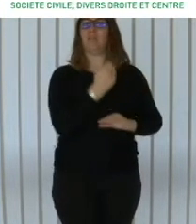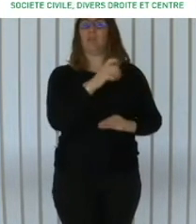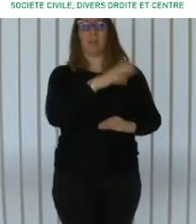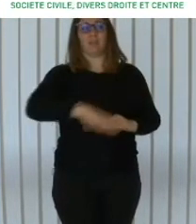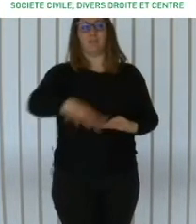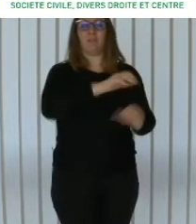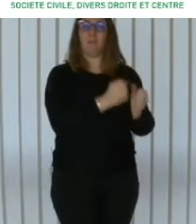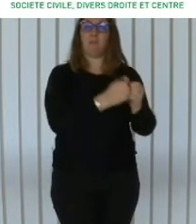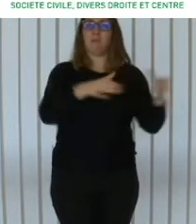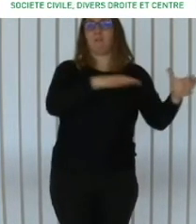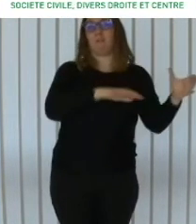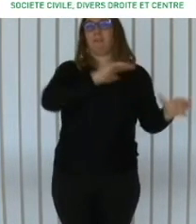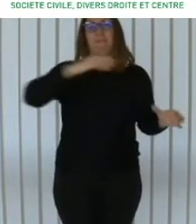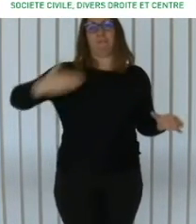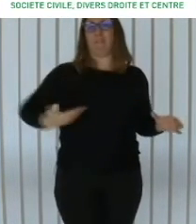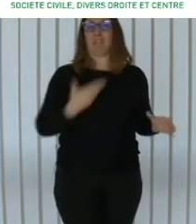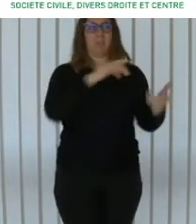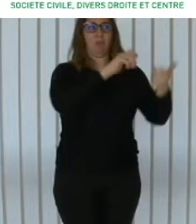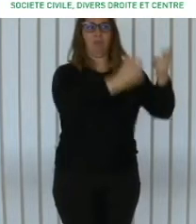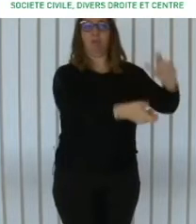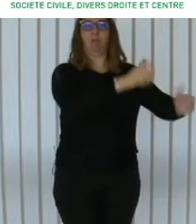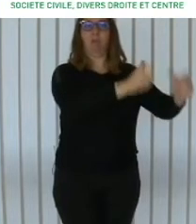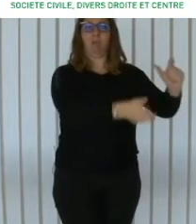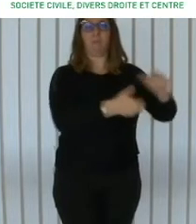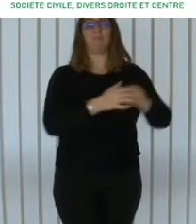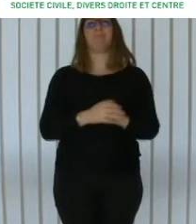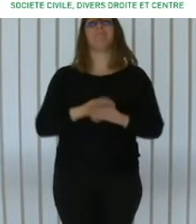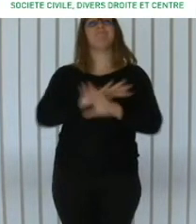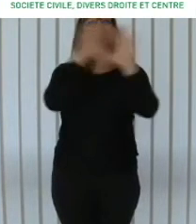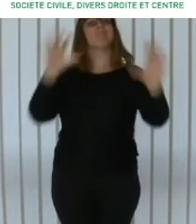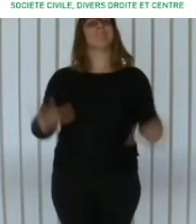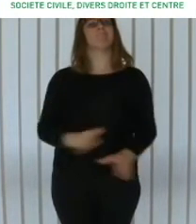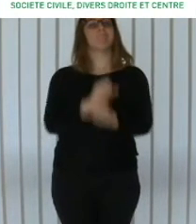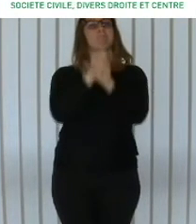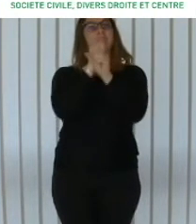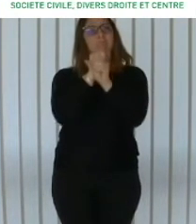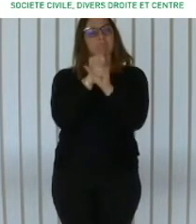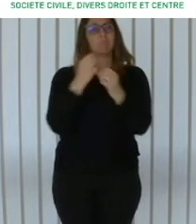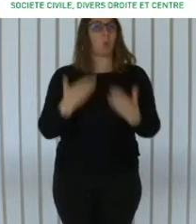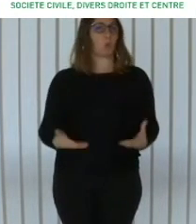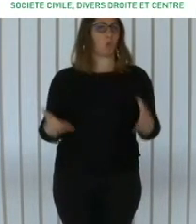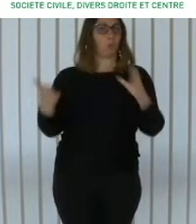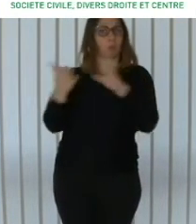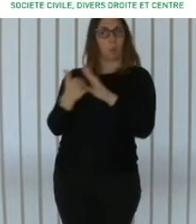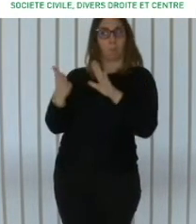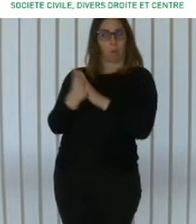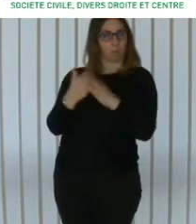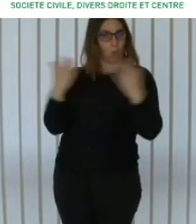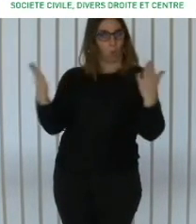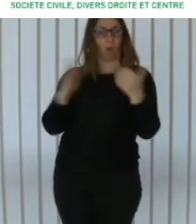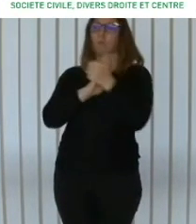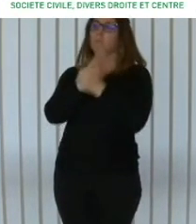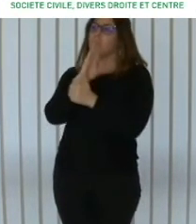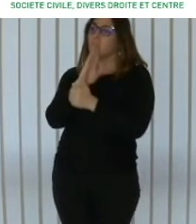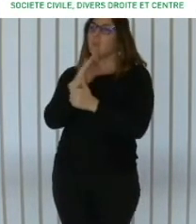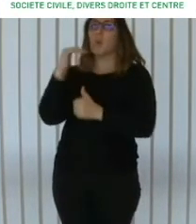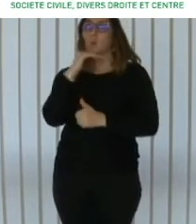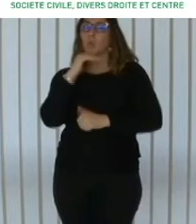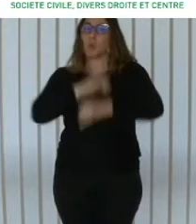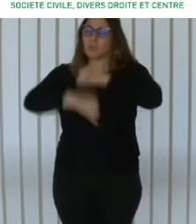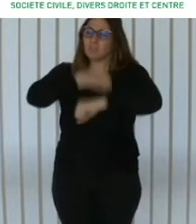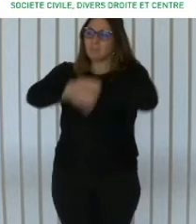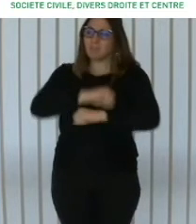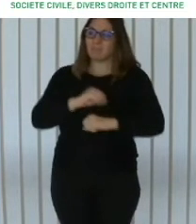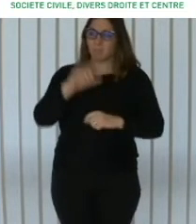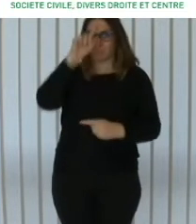ensemble devrait en être la victime. En résumé, nous vous faisons les demandes suivantes. Quelles mesures d'urgence pour